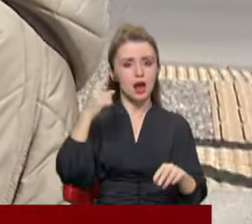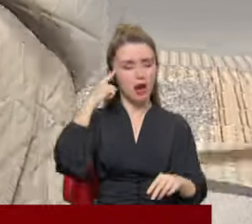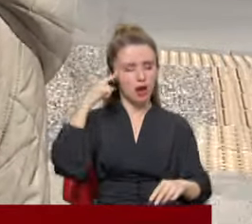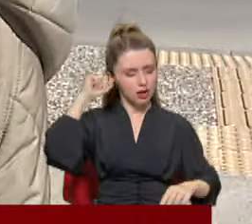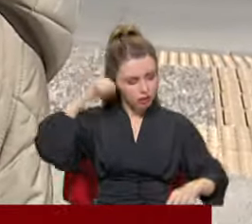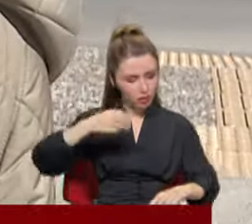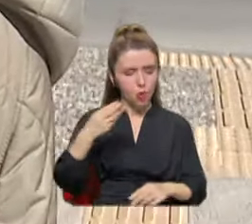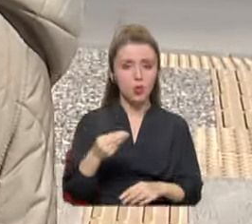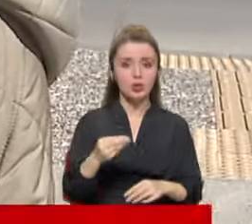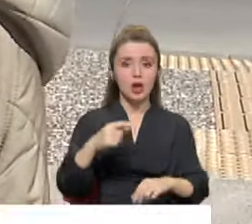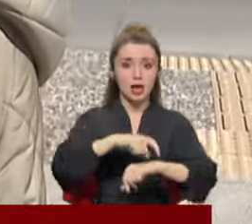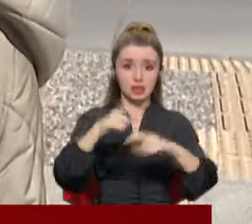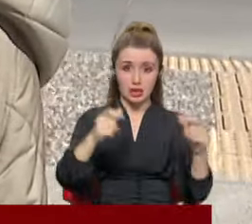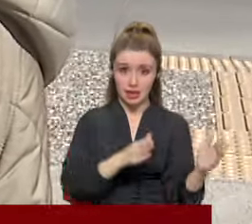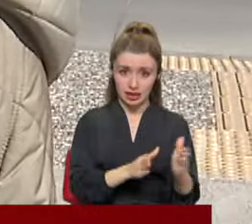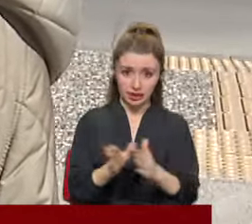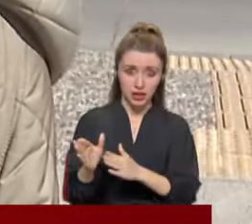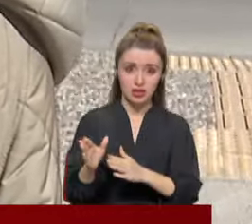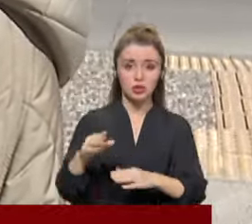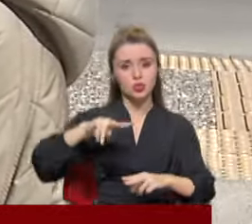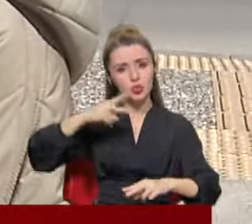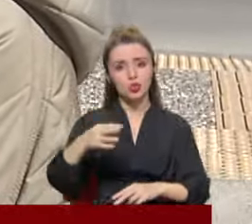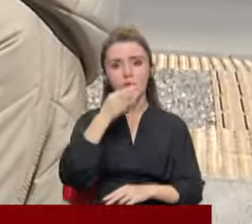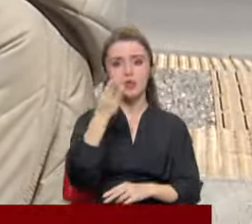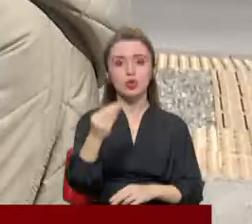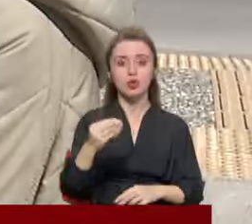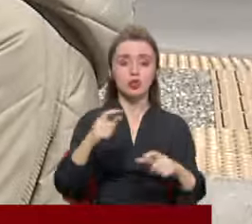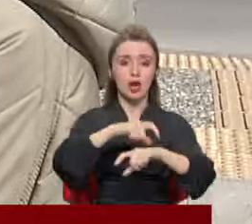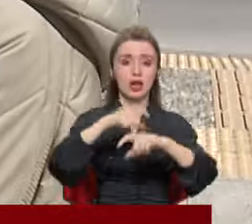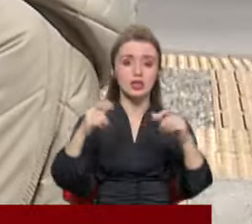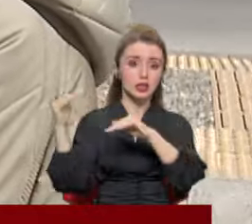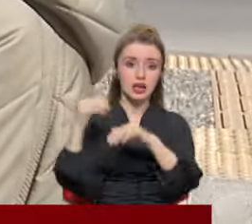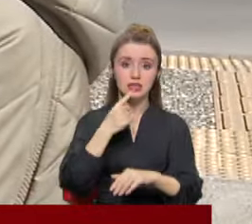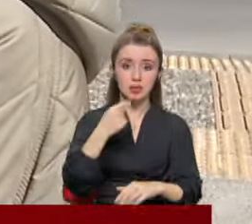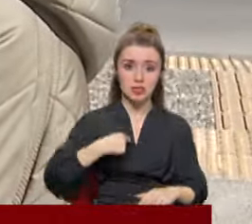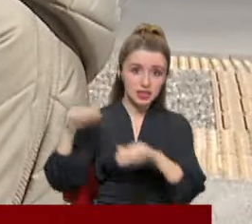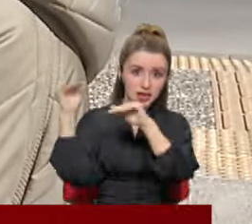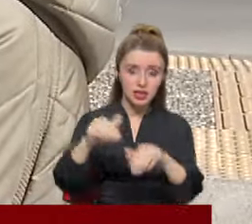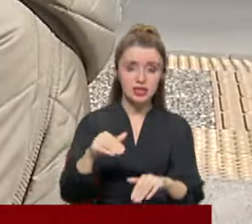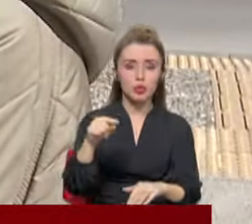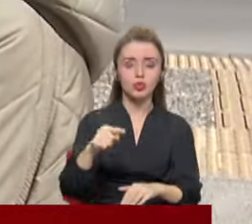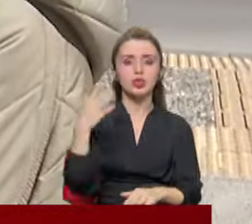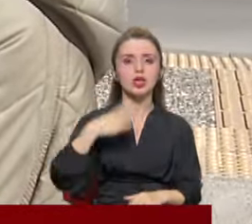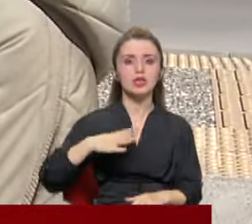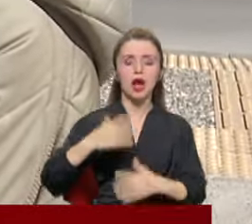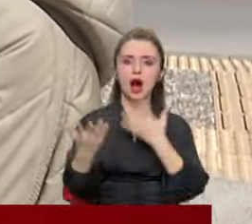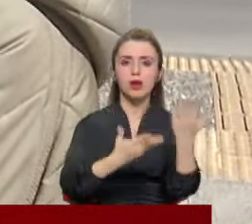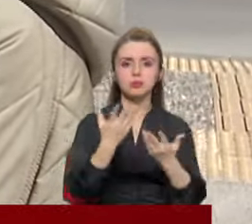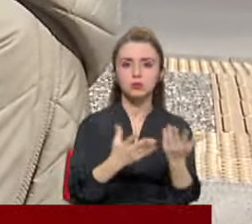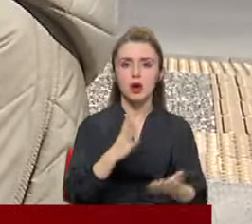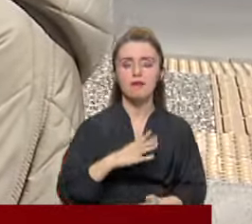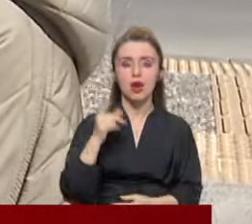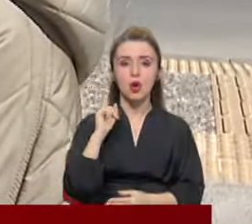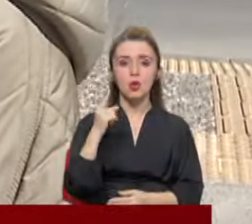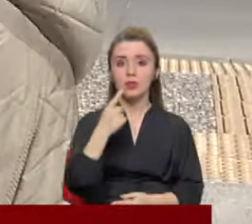sıraya vurdu ya da hastaneye getirdik. İşte çocuk düştü, haberiniz olsun, siz de hastaneye gelir misiniz deseler biz zaten geliriz. Biz bunu arıyoruz. Neden ihmal var? Ben